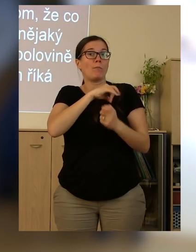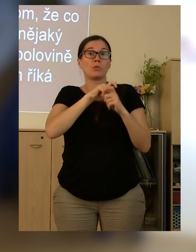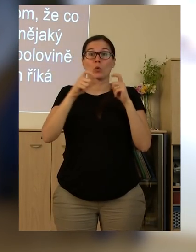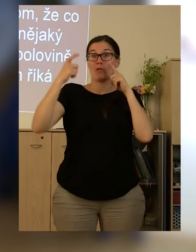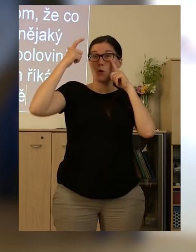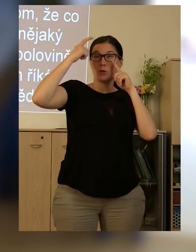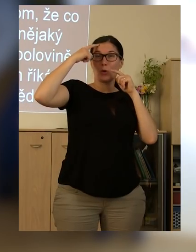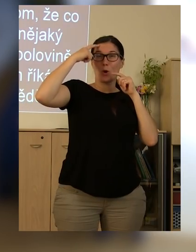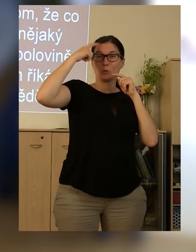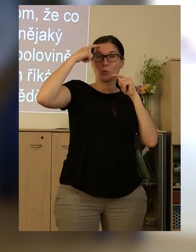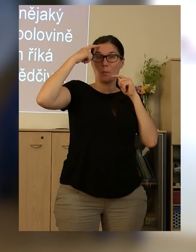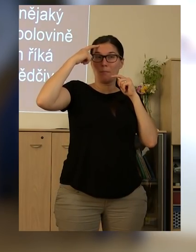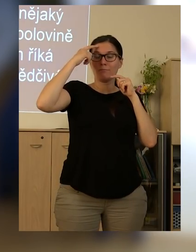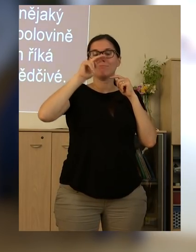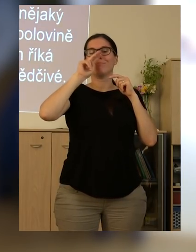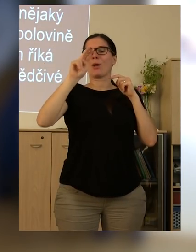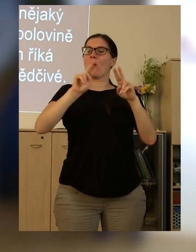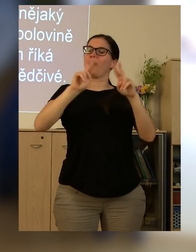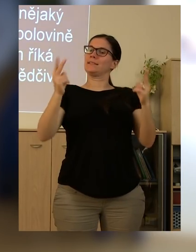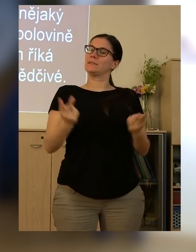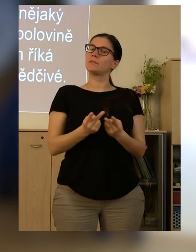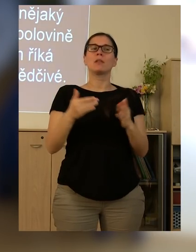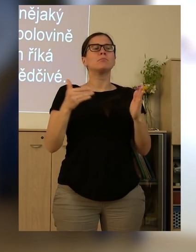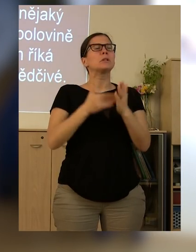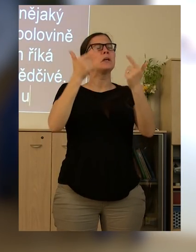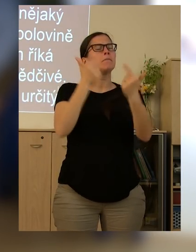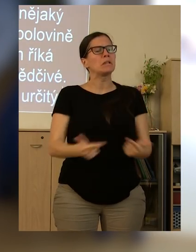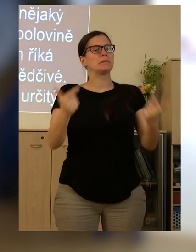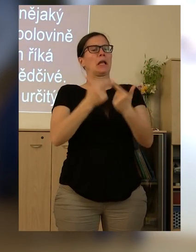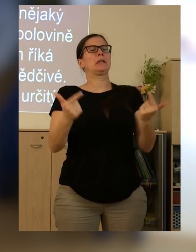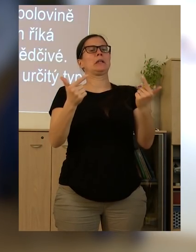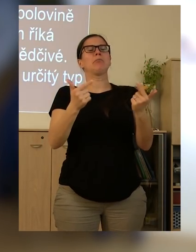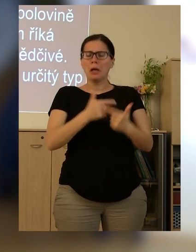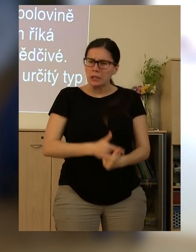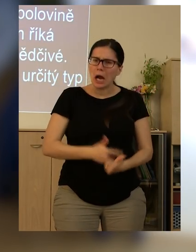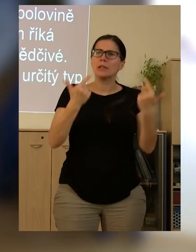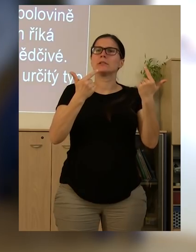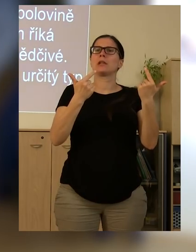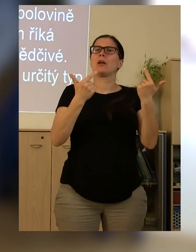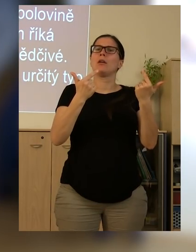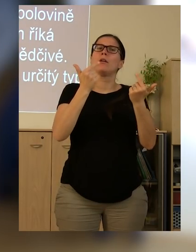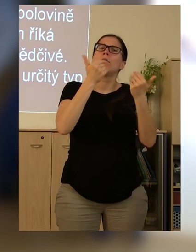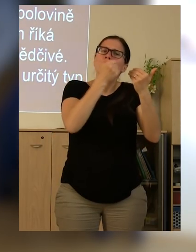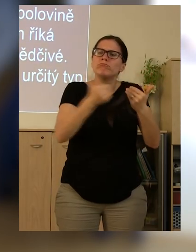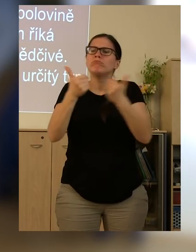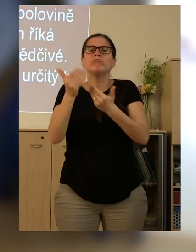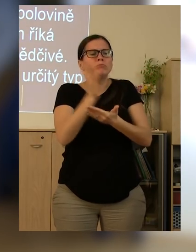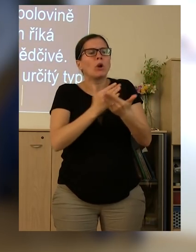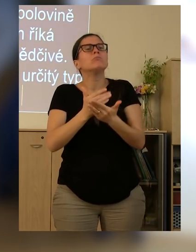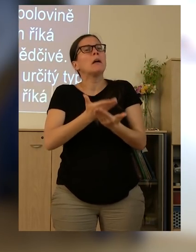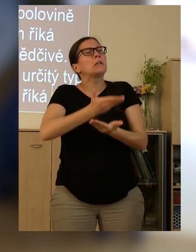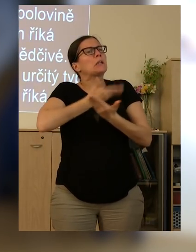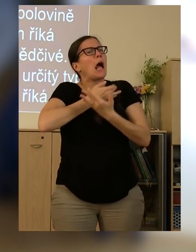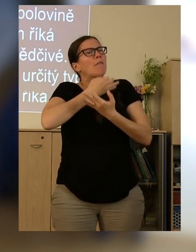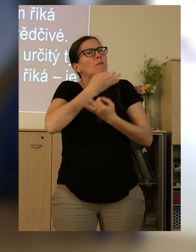redukuje svět na určitý typ vysvětlení, na určitý typ interpretací a říká, je to takhle a takhle to